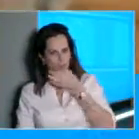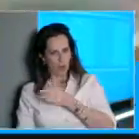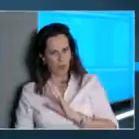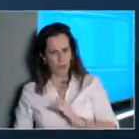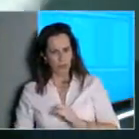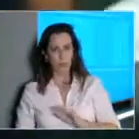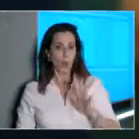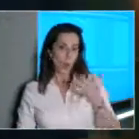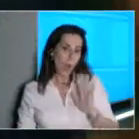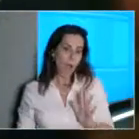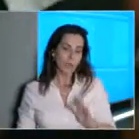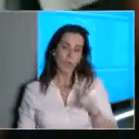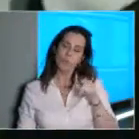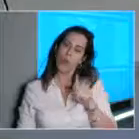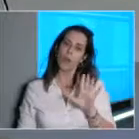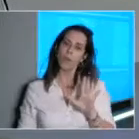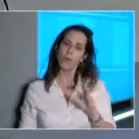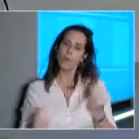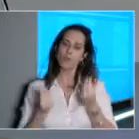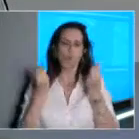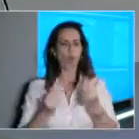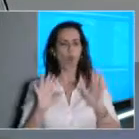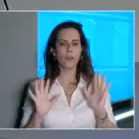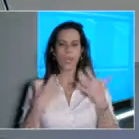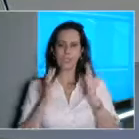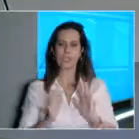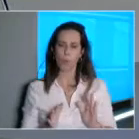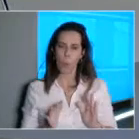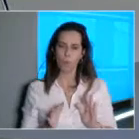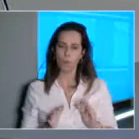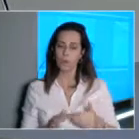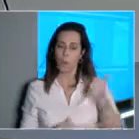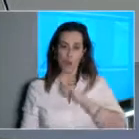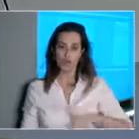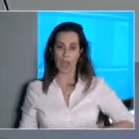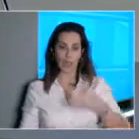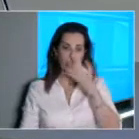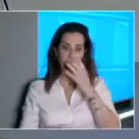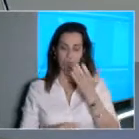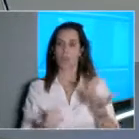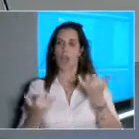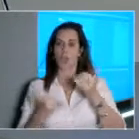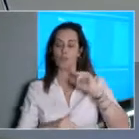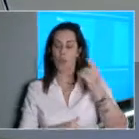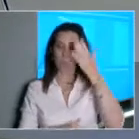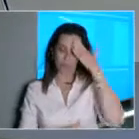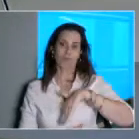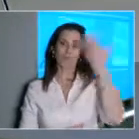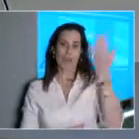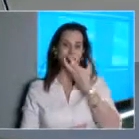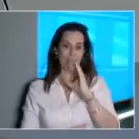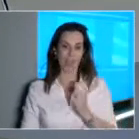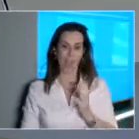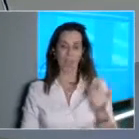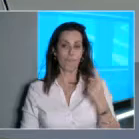תראה, יכול להיות שיש פה גם איזה צד חיובי לסיפור הזה. רון קובי העלה את טבריה על המפה, מה שנקרא,